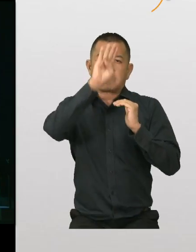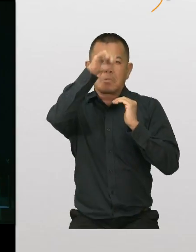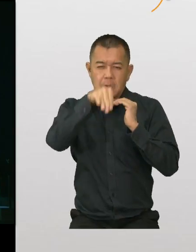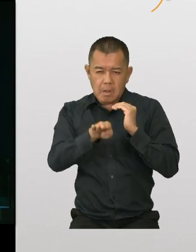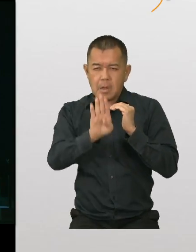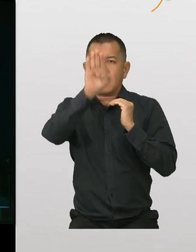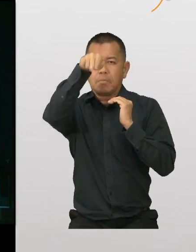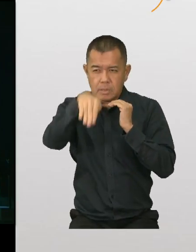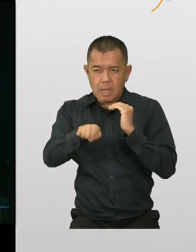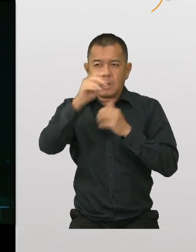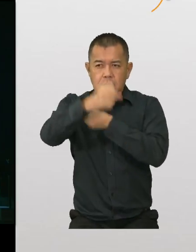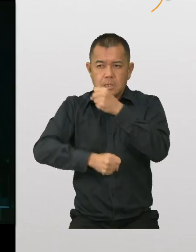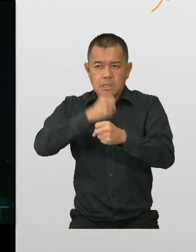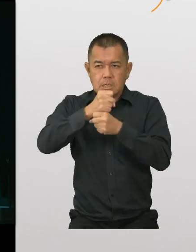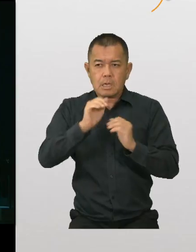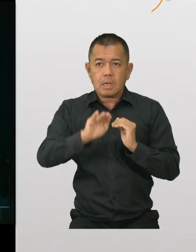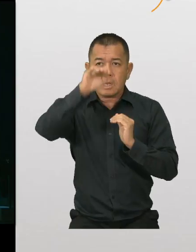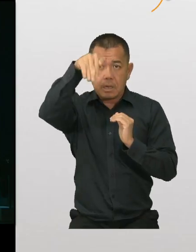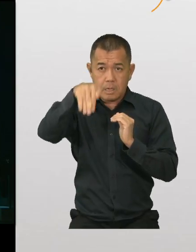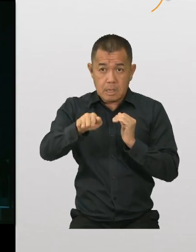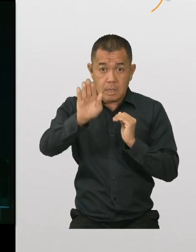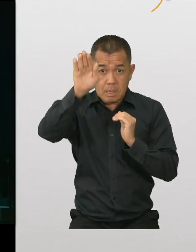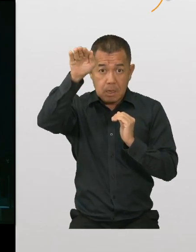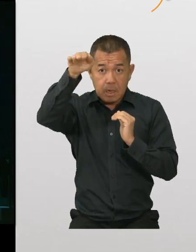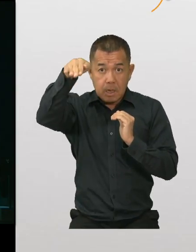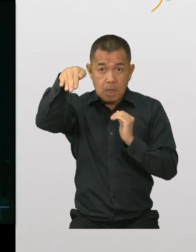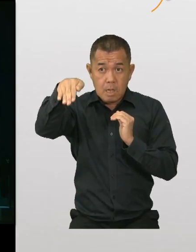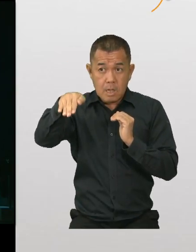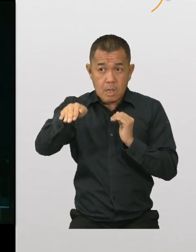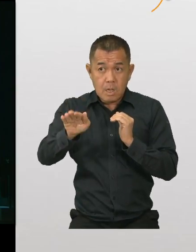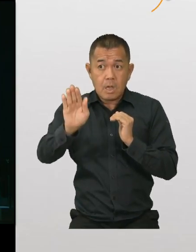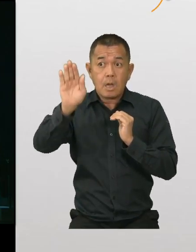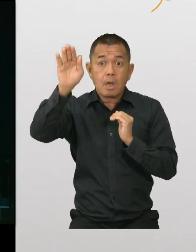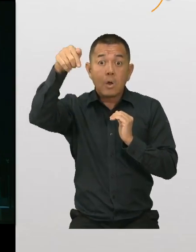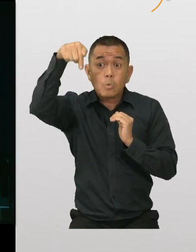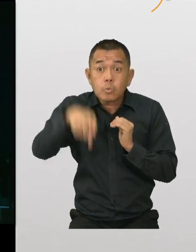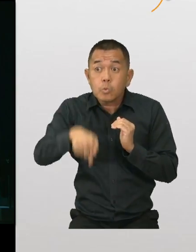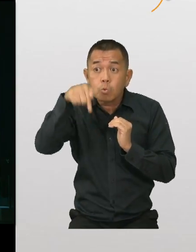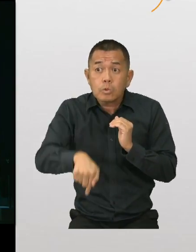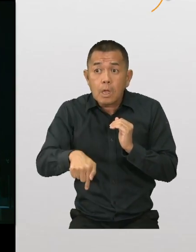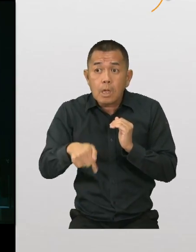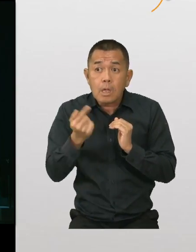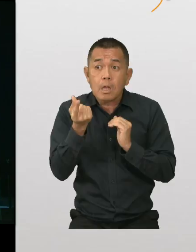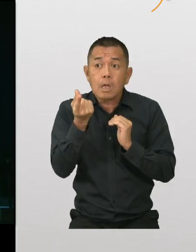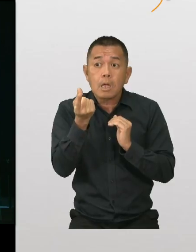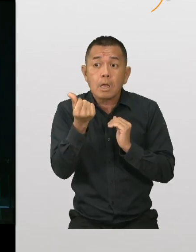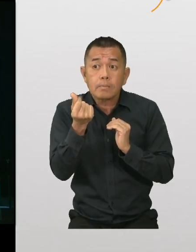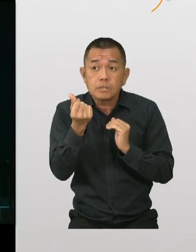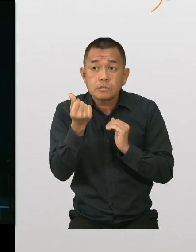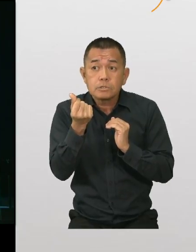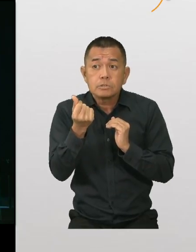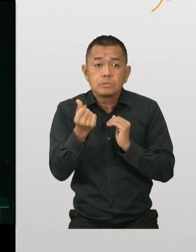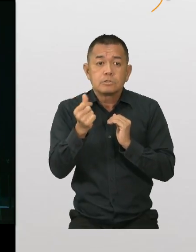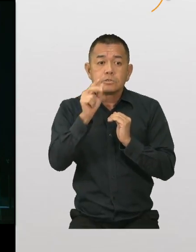尤其最后今天的电 And 费是多 today, 少呢？ 这个可以上网查得到。 How much is it? You can check